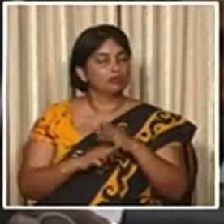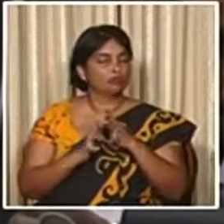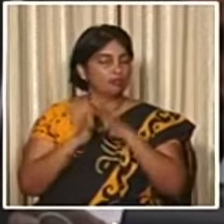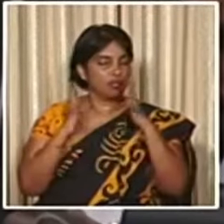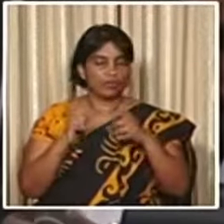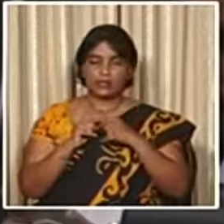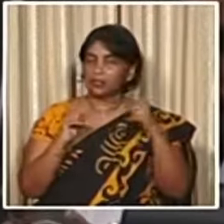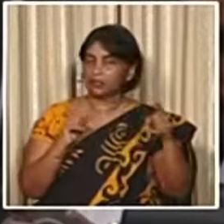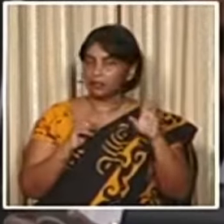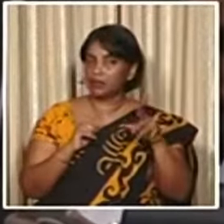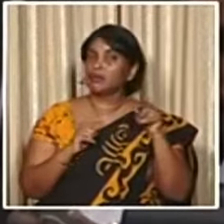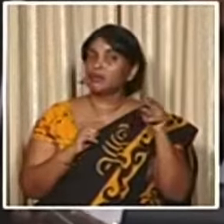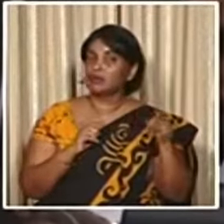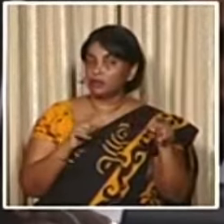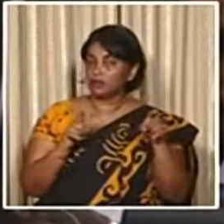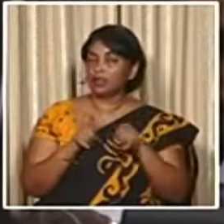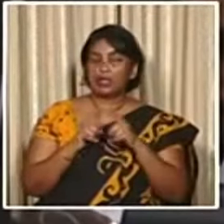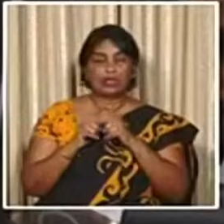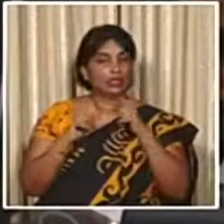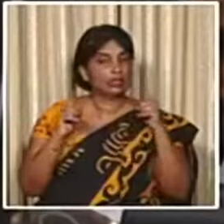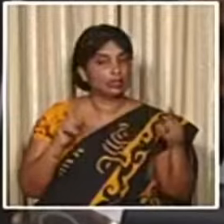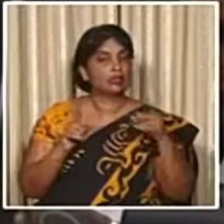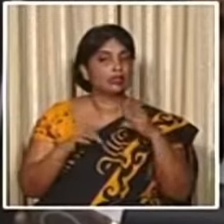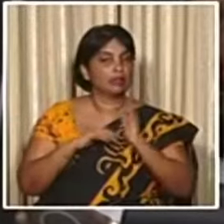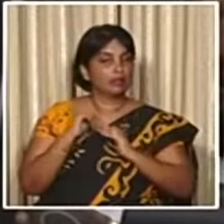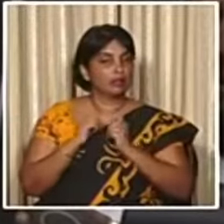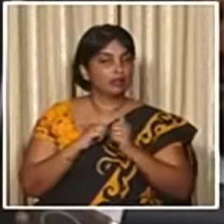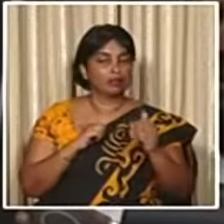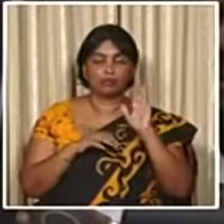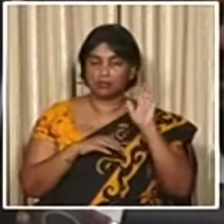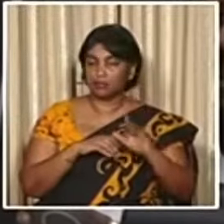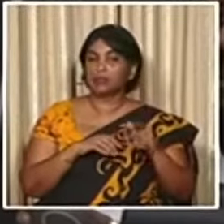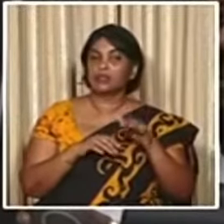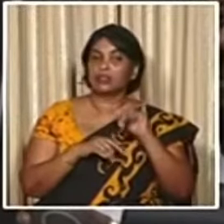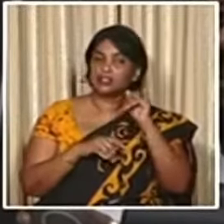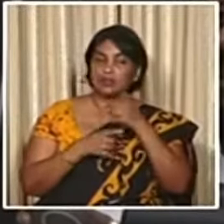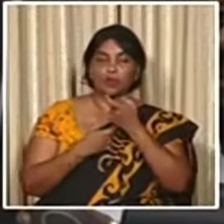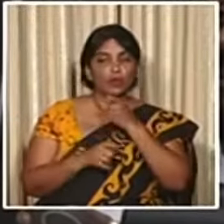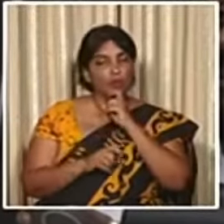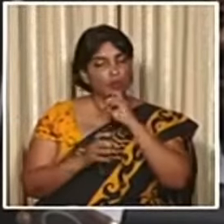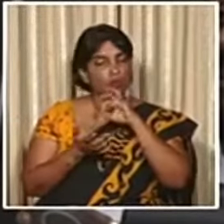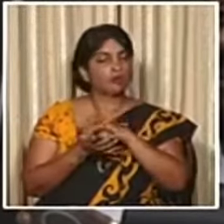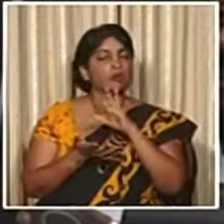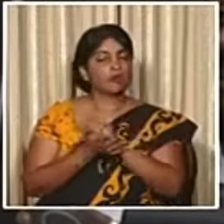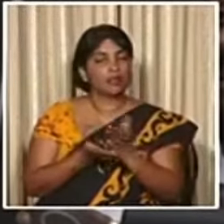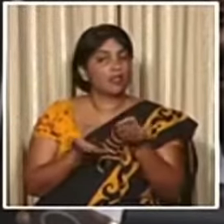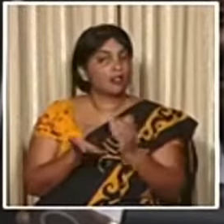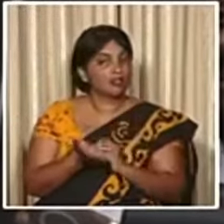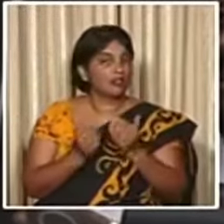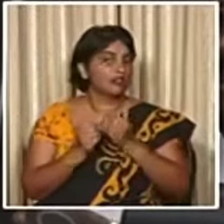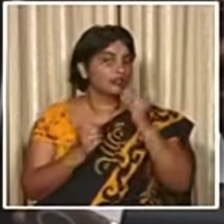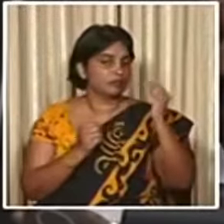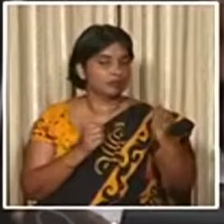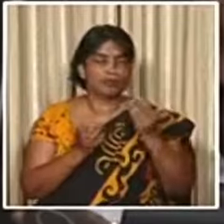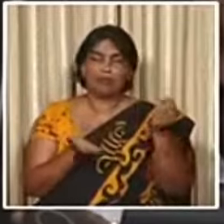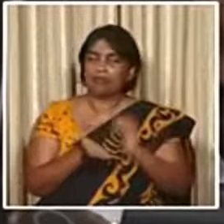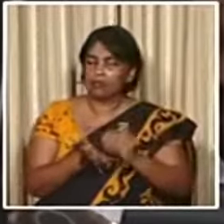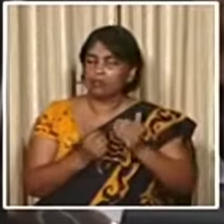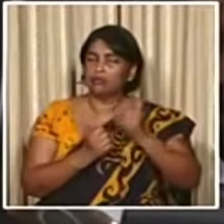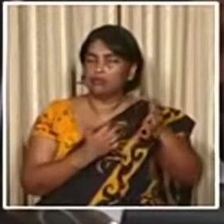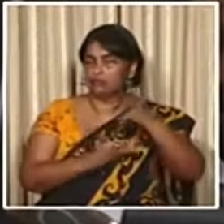ඉතාම දීර්ඝයි. ඉතින් ඒ දීර්ඝතම ක්‍රියාදාමය පහුගිය කාලේ සමහර නඩු තීන්දුවත් එක්ක තවත් දීර්ඝ වෙලා තියෙනවා.